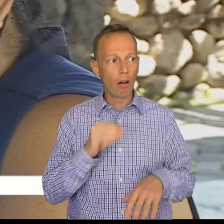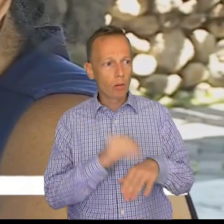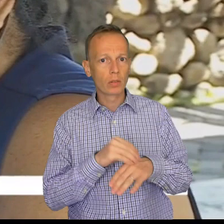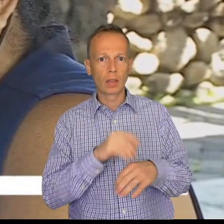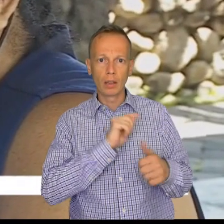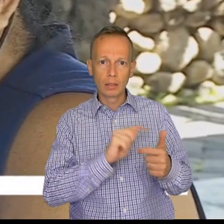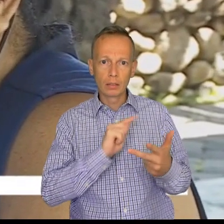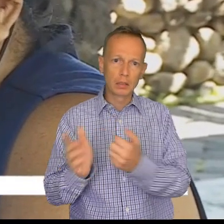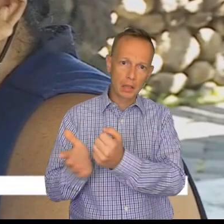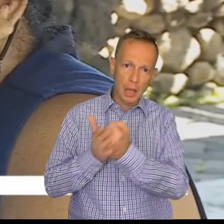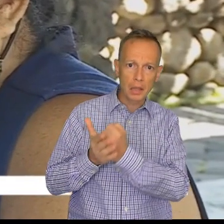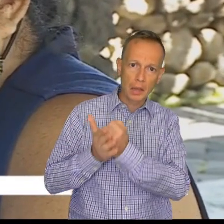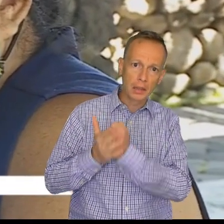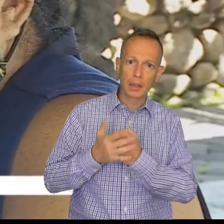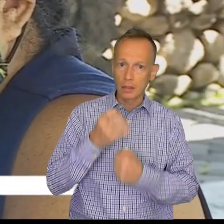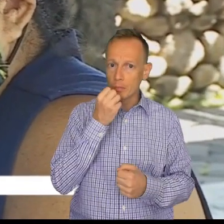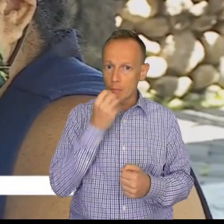conseillé beaucoup de choses. M'ont aidé.